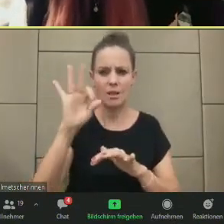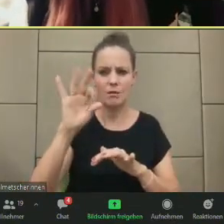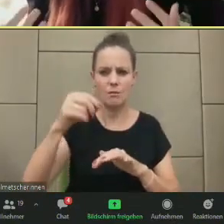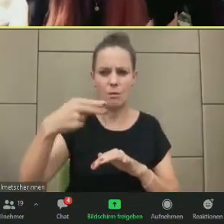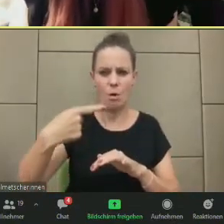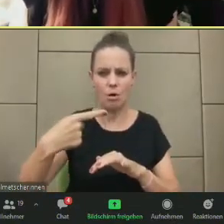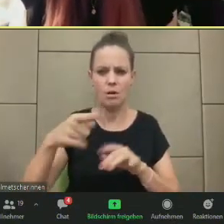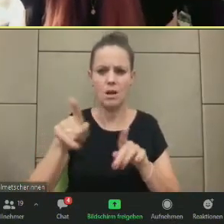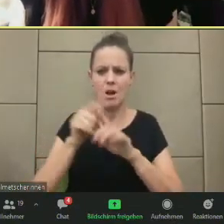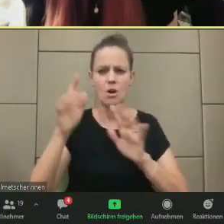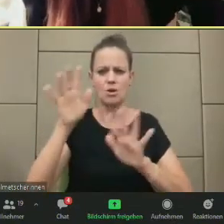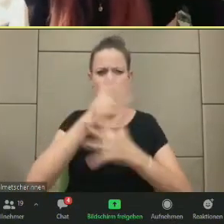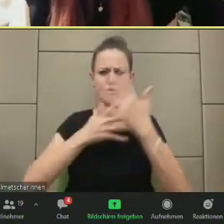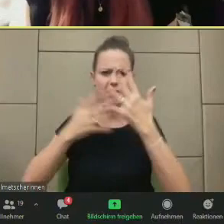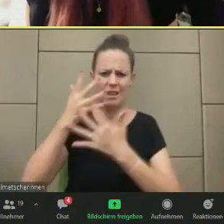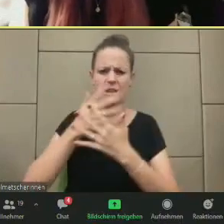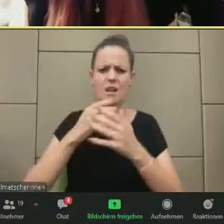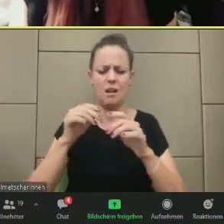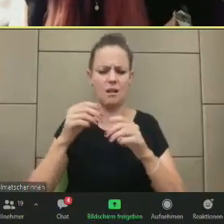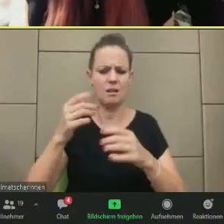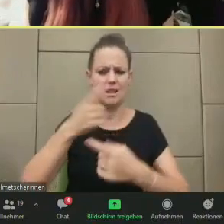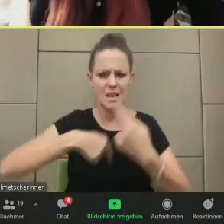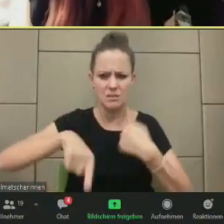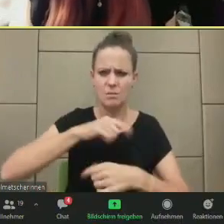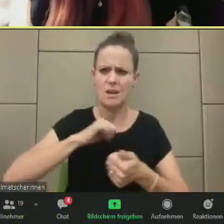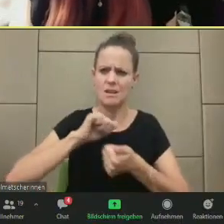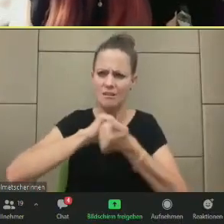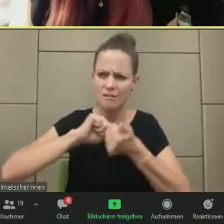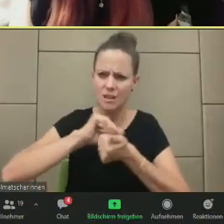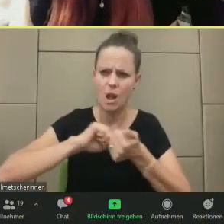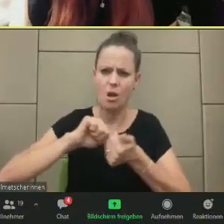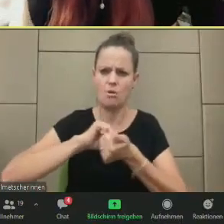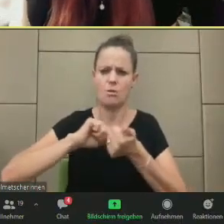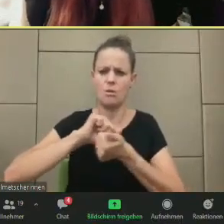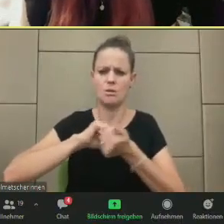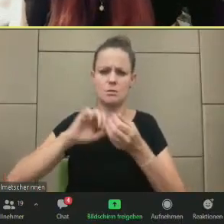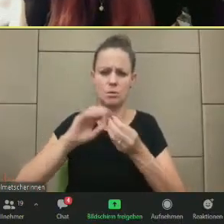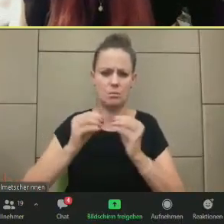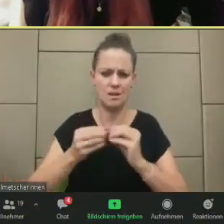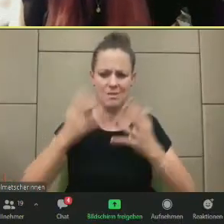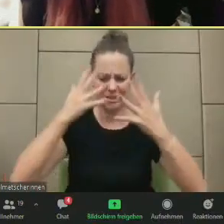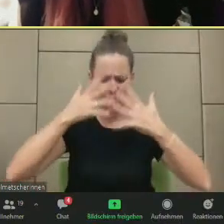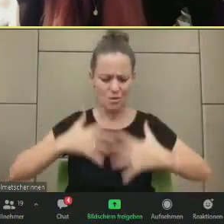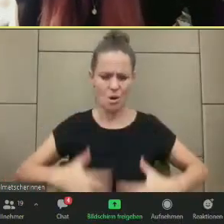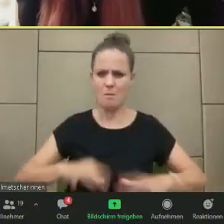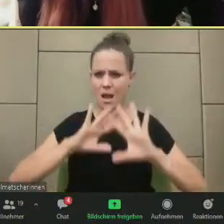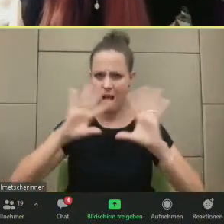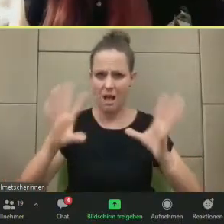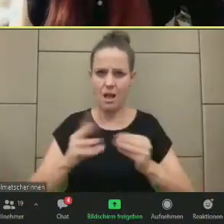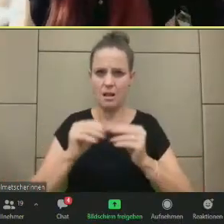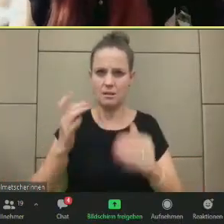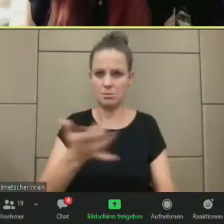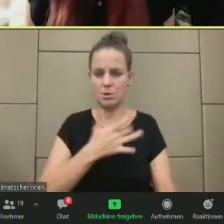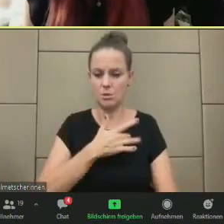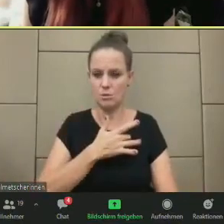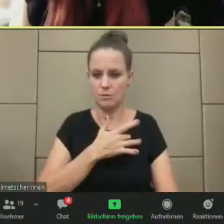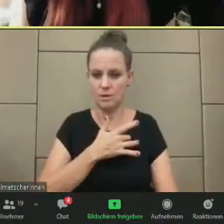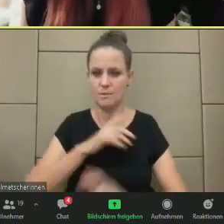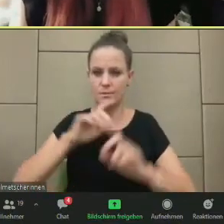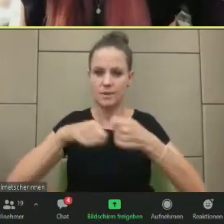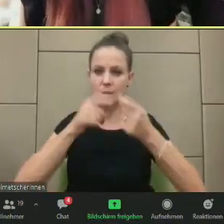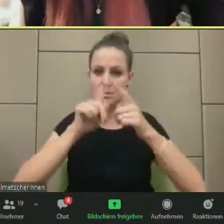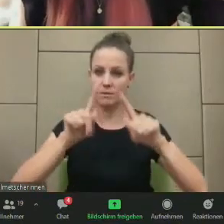Schwindel und Kreislaufprobleme, Verdauungsprobleme. Also es ist eine Krankheit, die wirklich den ganzen Körper betrifft. Und da gibt es auch